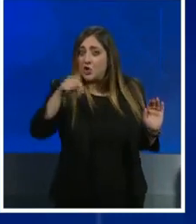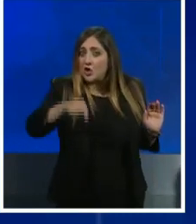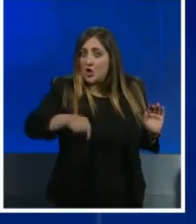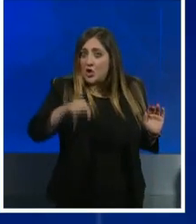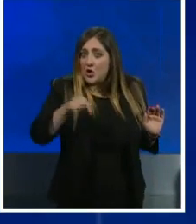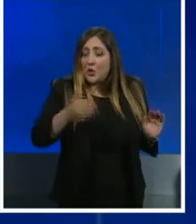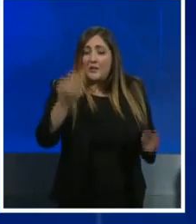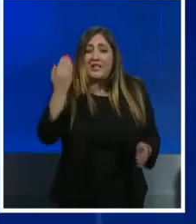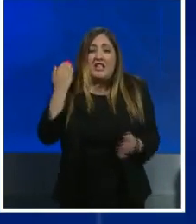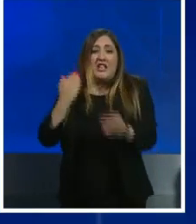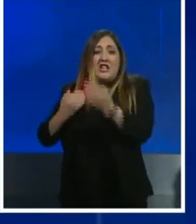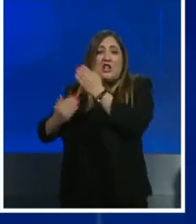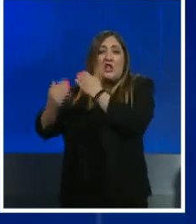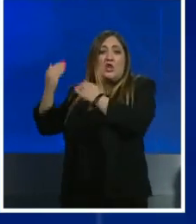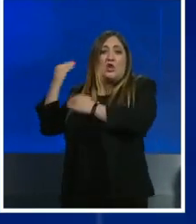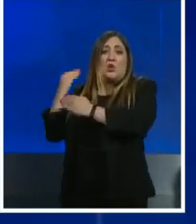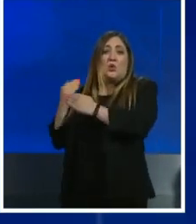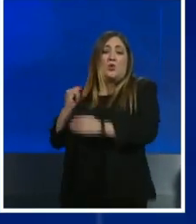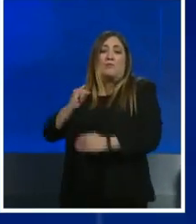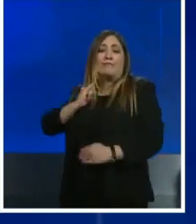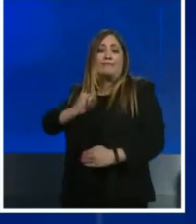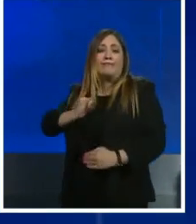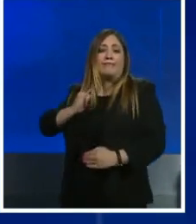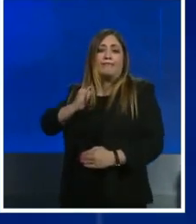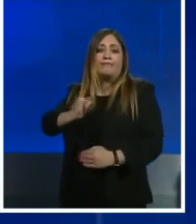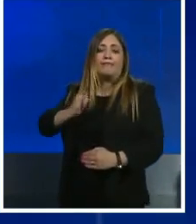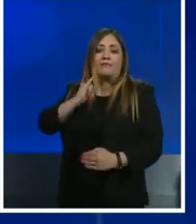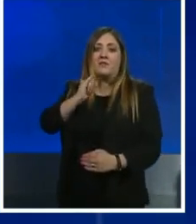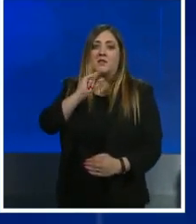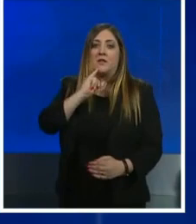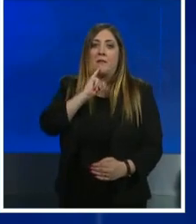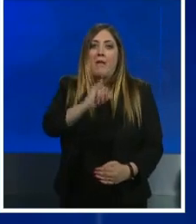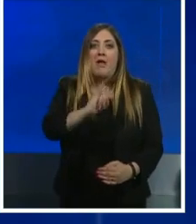ira tinżera, ira tinżera bil-klim ta' mibeda